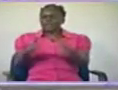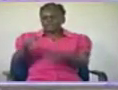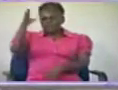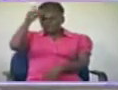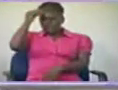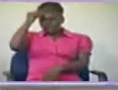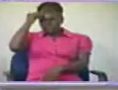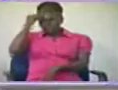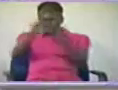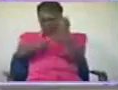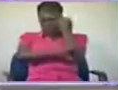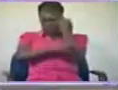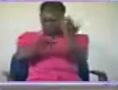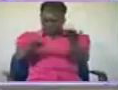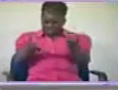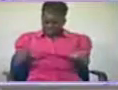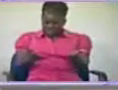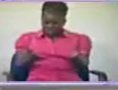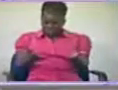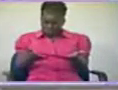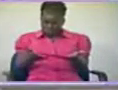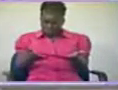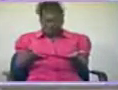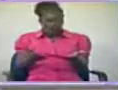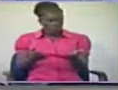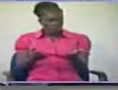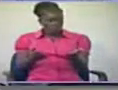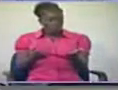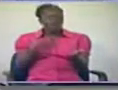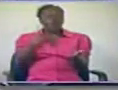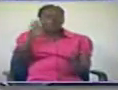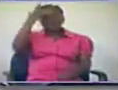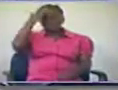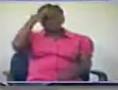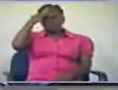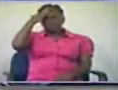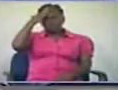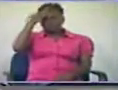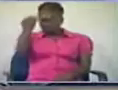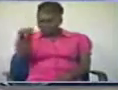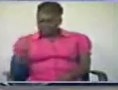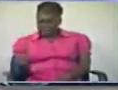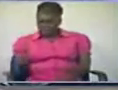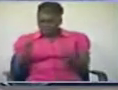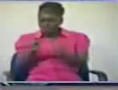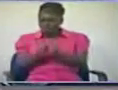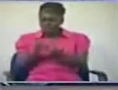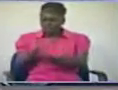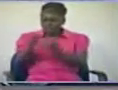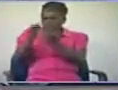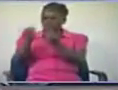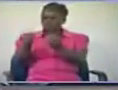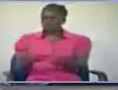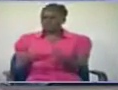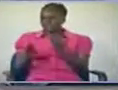katika hii nchi. Kwa hivyo sasa, ndugu Sombe, labda ningependa kujua kwamba mwanafunzi yule ama yule mtoto ambaye ana changamoto ya